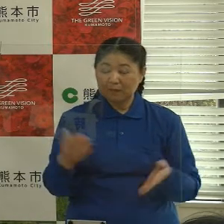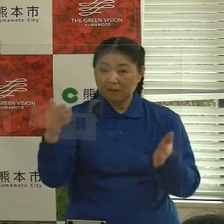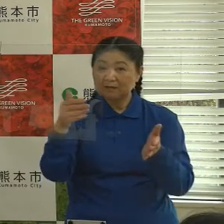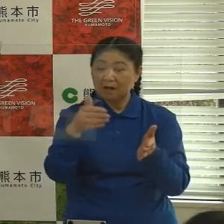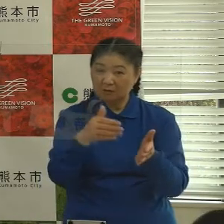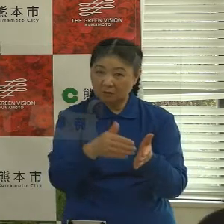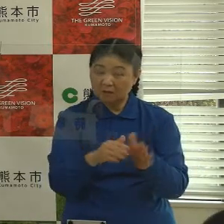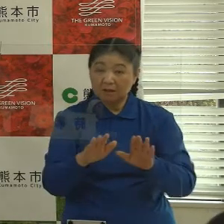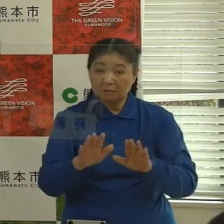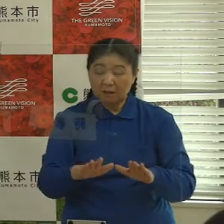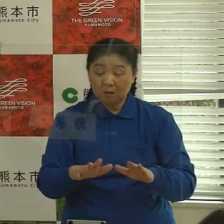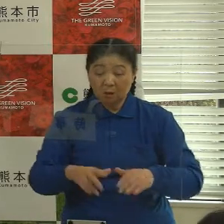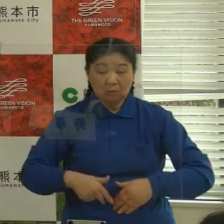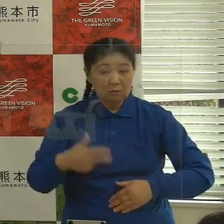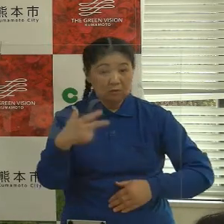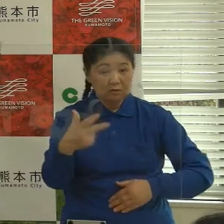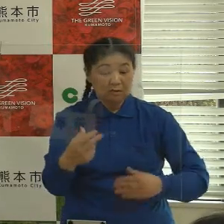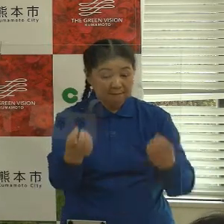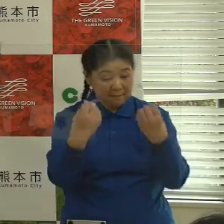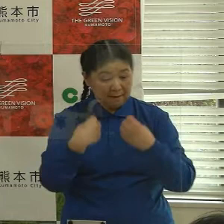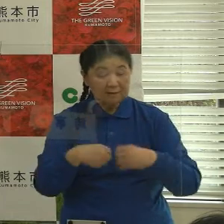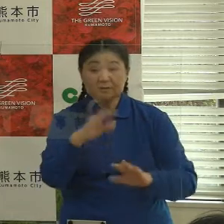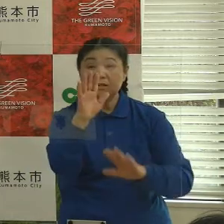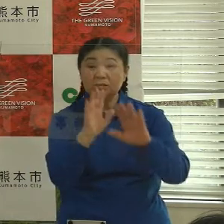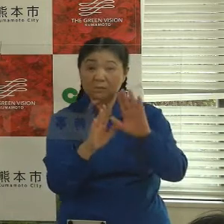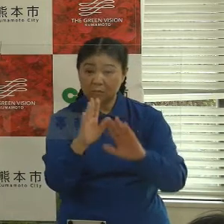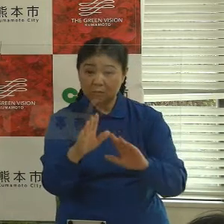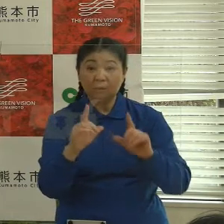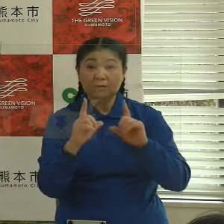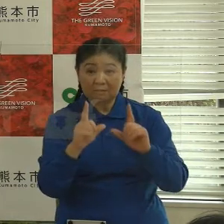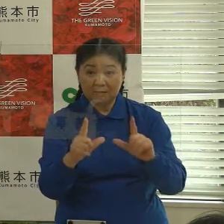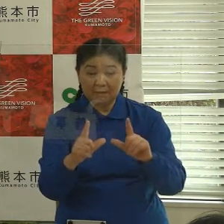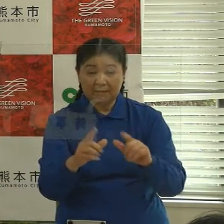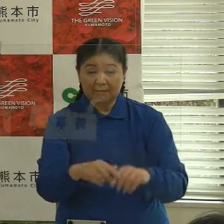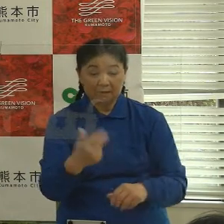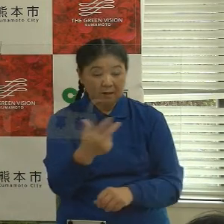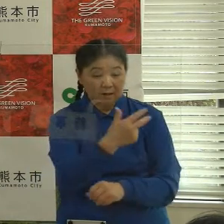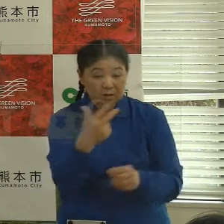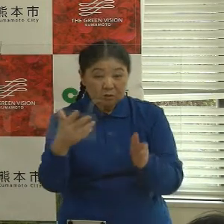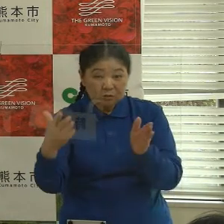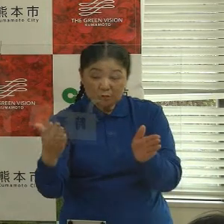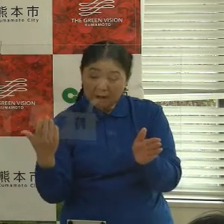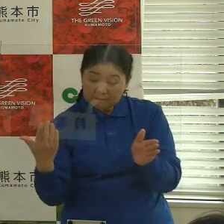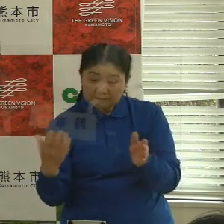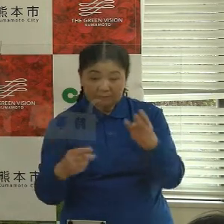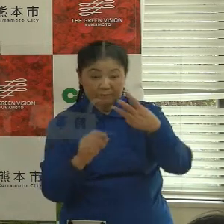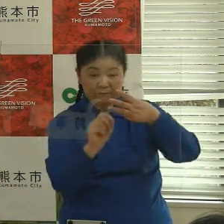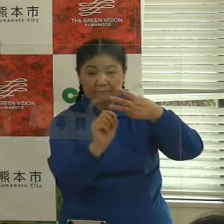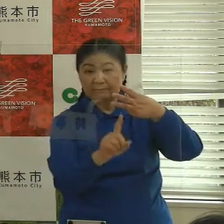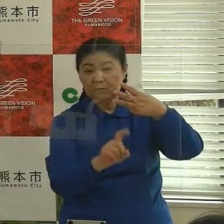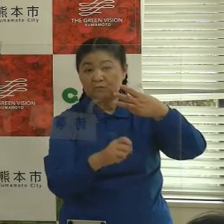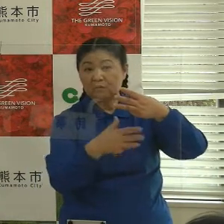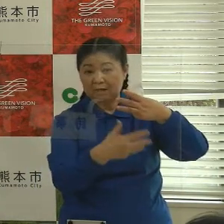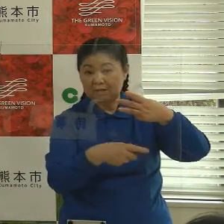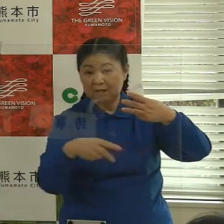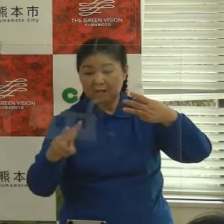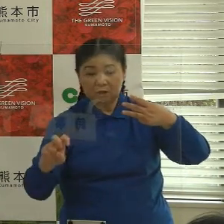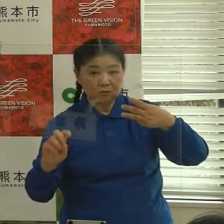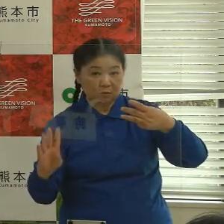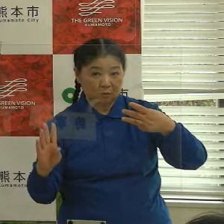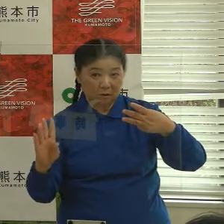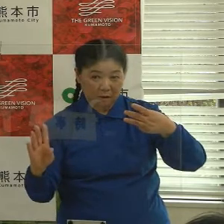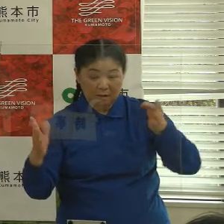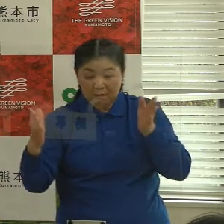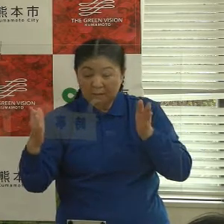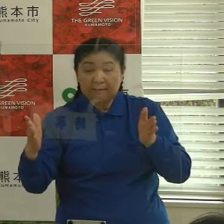最後に現在の本市の感染状況についてですが直近1週間の3月18日から24